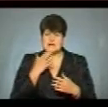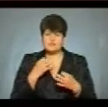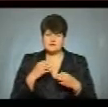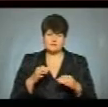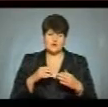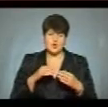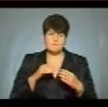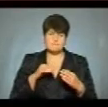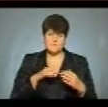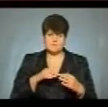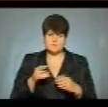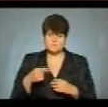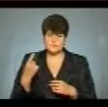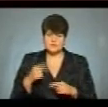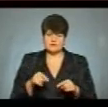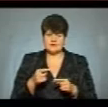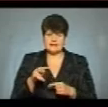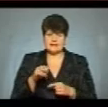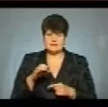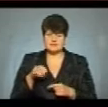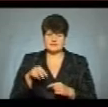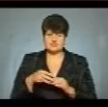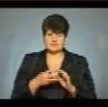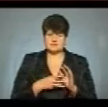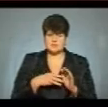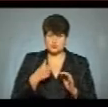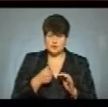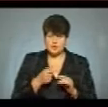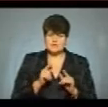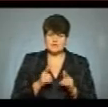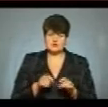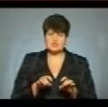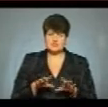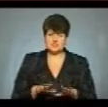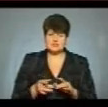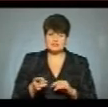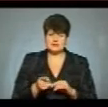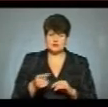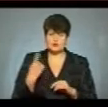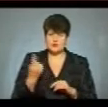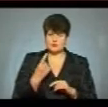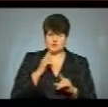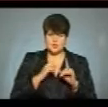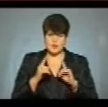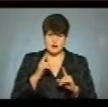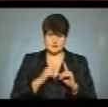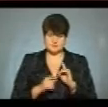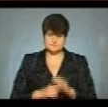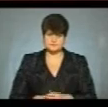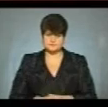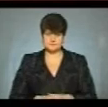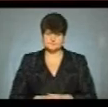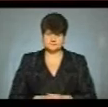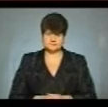національно-визвольної боротьби Тернопільщини створили в листопаді 2018 року, згідно із рішенням Тернопільської обласної ради, повідомив Євген